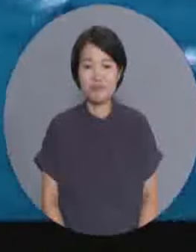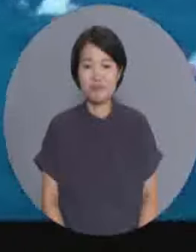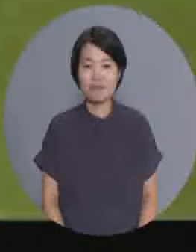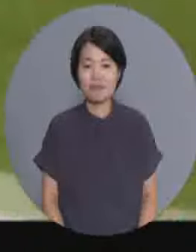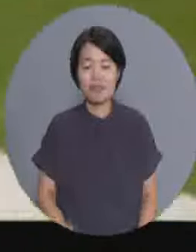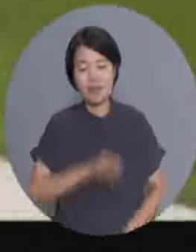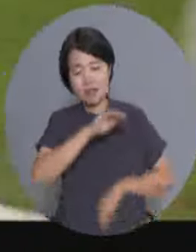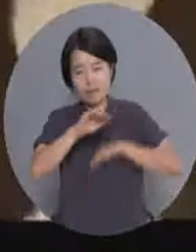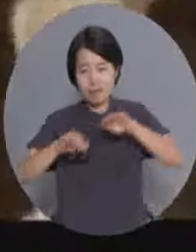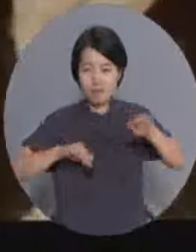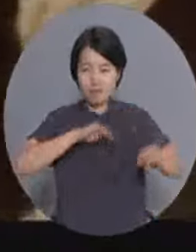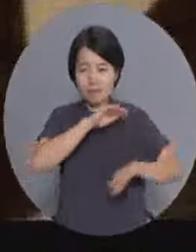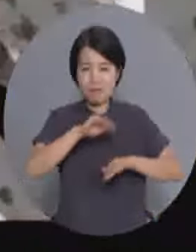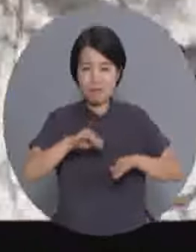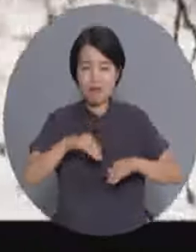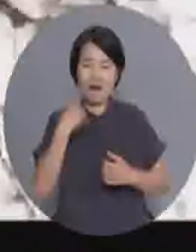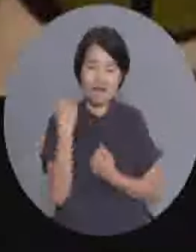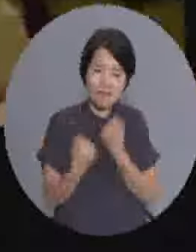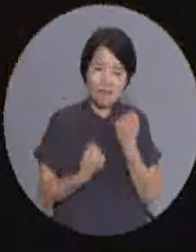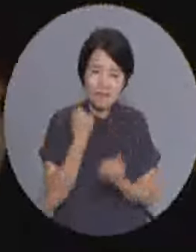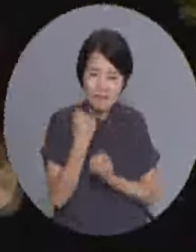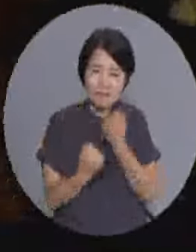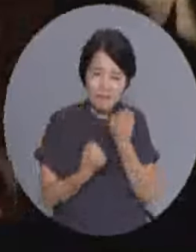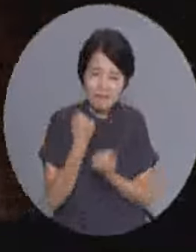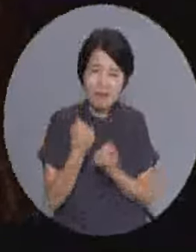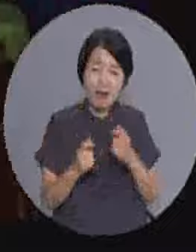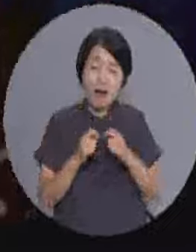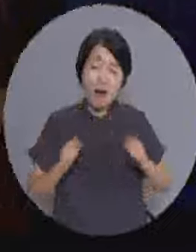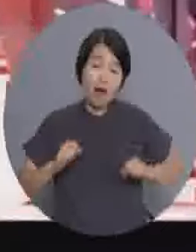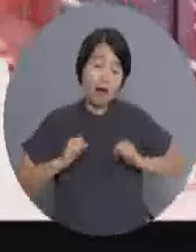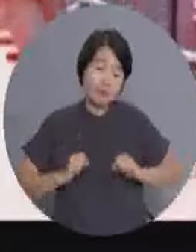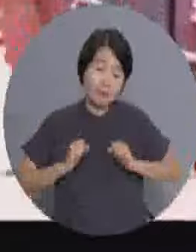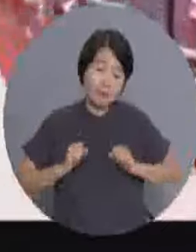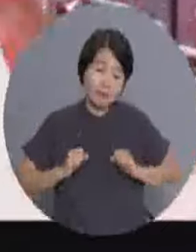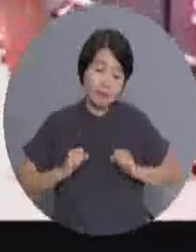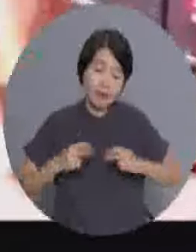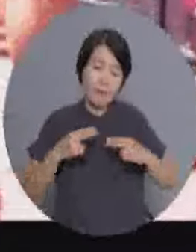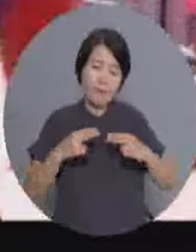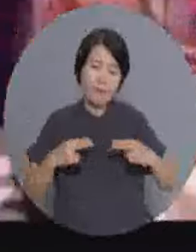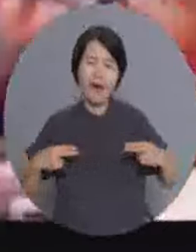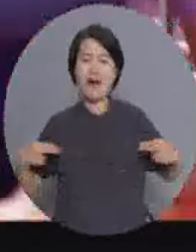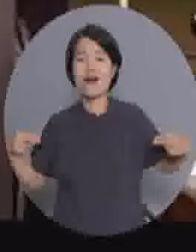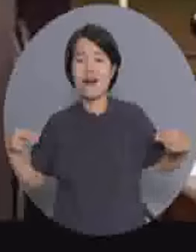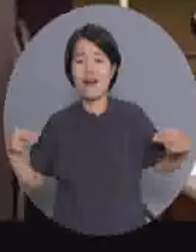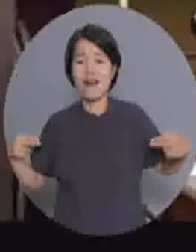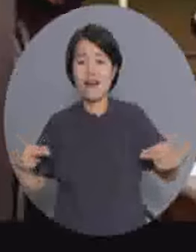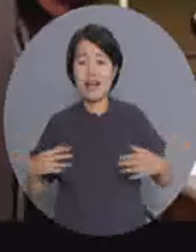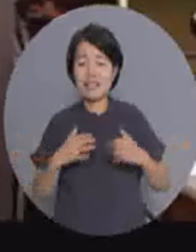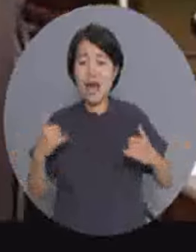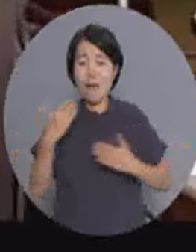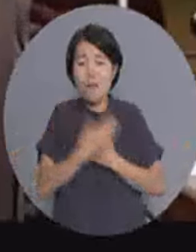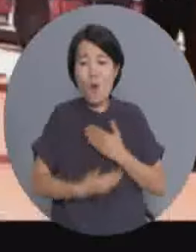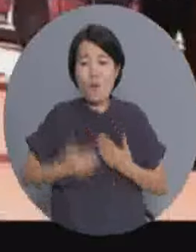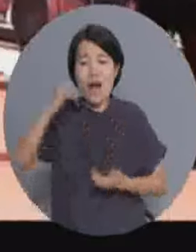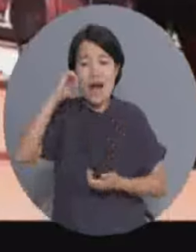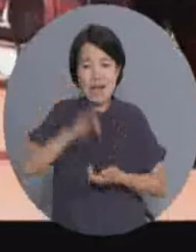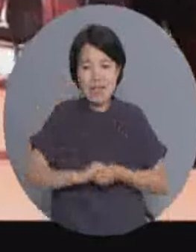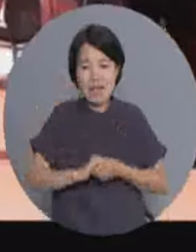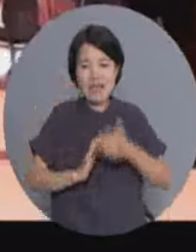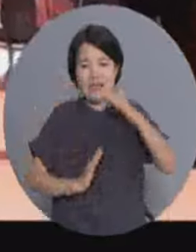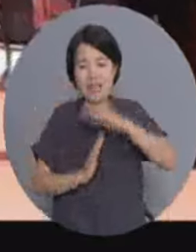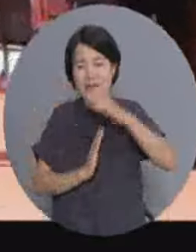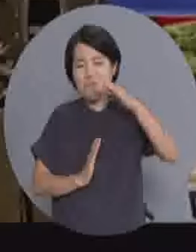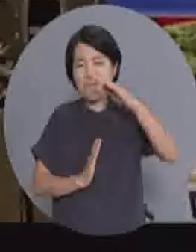물살을 헤치고 바람을 가르고 또 달려 마침내 다다른 결승점. 인간의 한계를 초월했다는